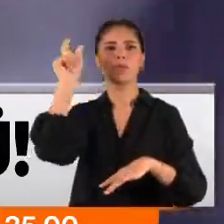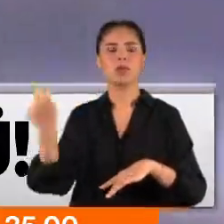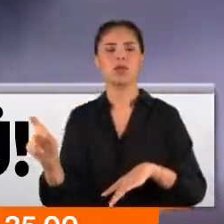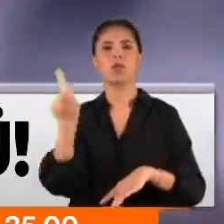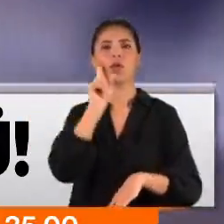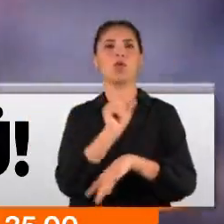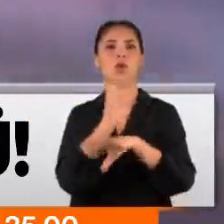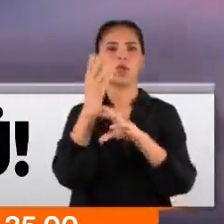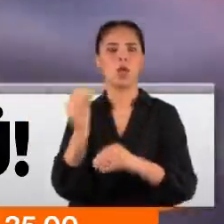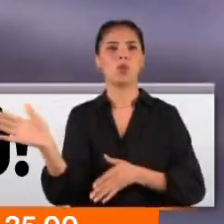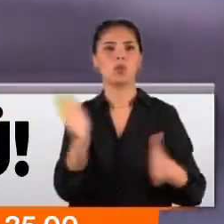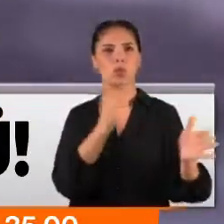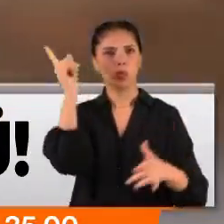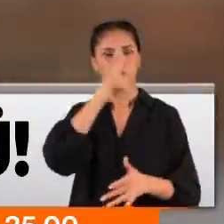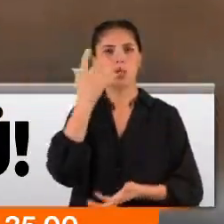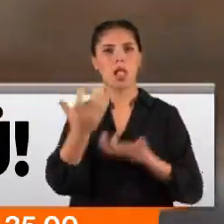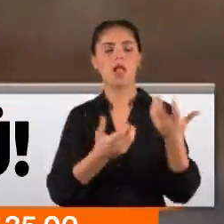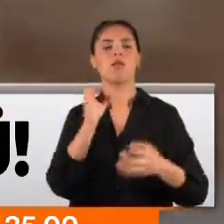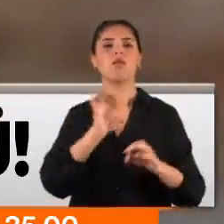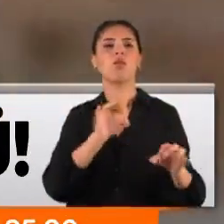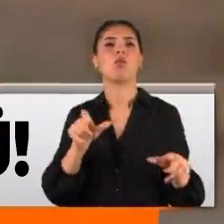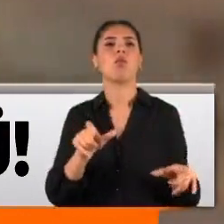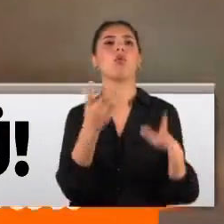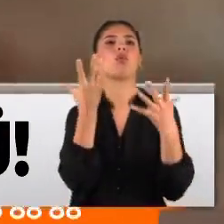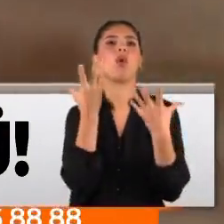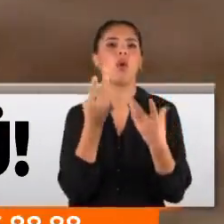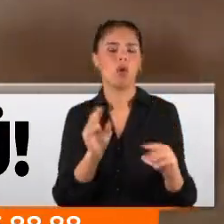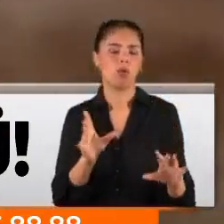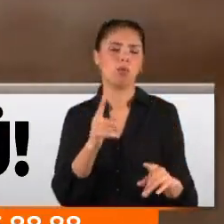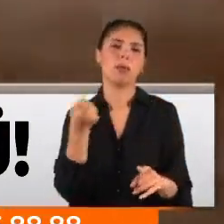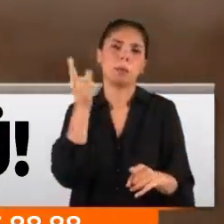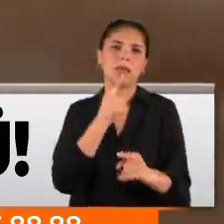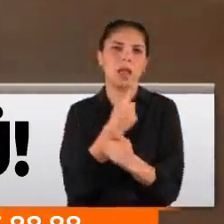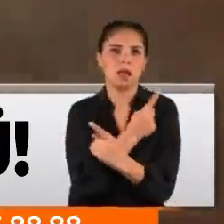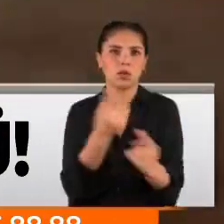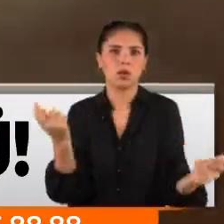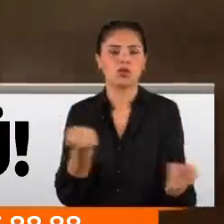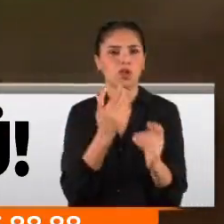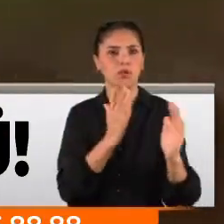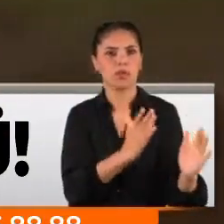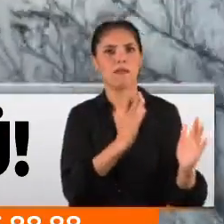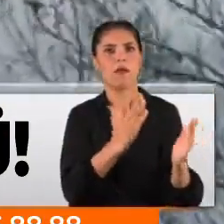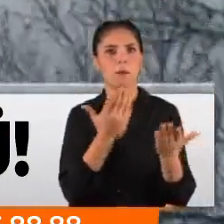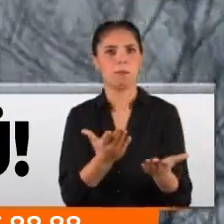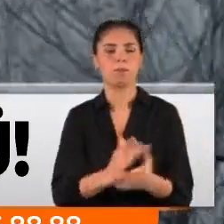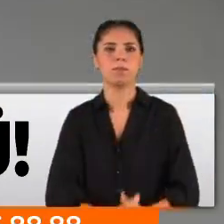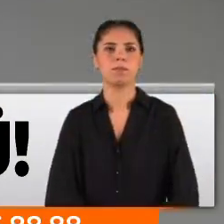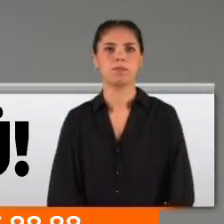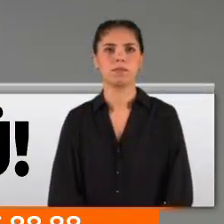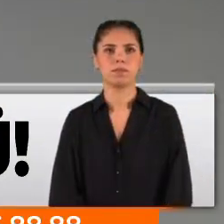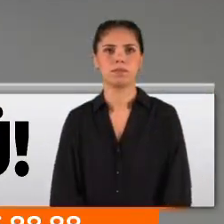gözaltına alındı. Rüzgar yüzünden alevler henüz kontrol altına alınabilmiş değil. Bir kez daha yineleyelim. Çalışmalar halen devam ediyor.